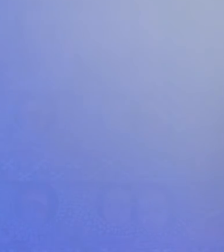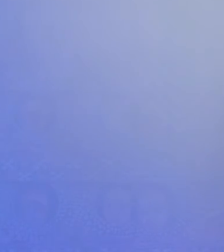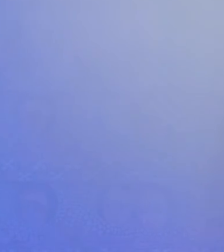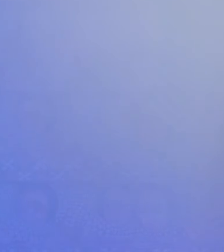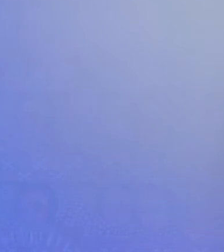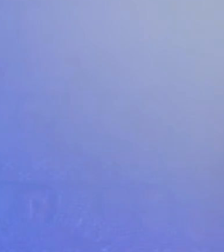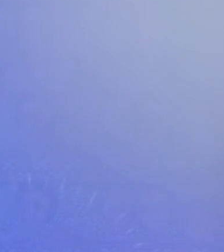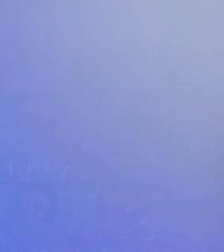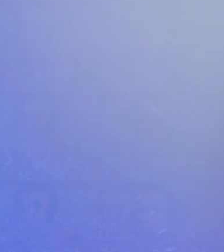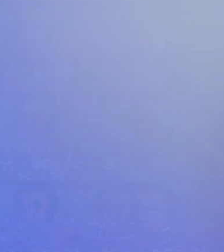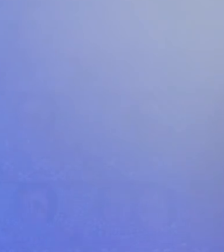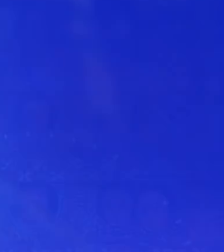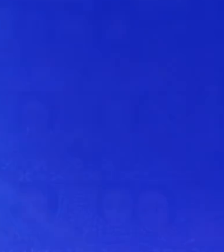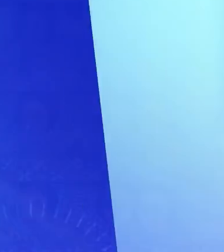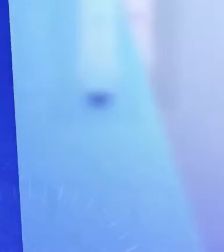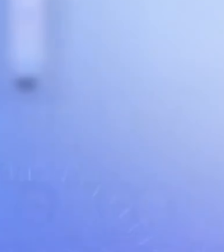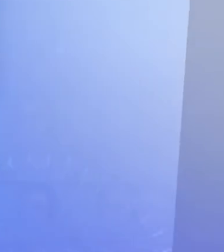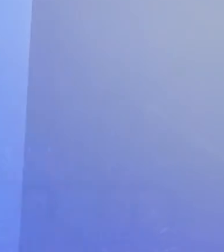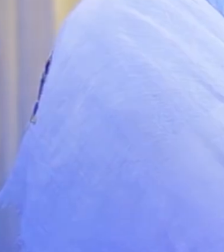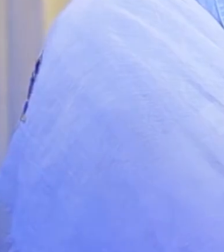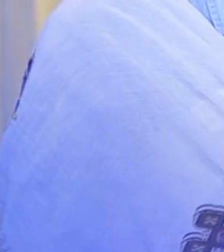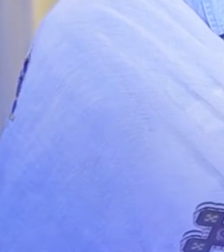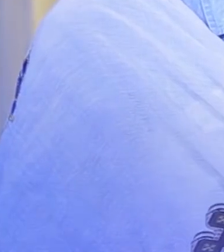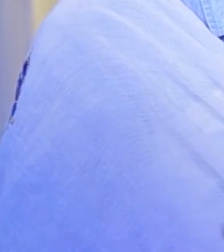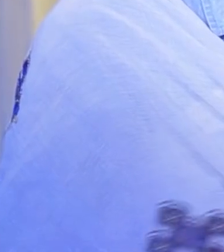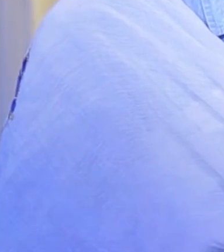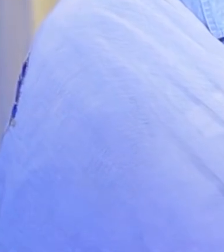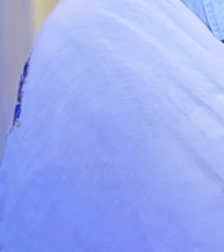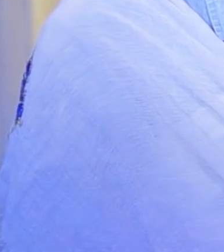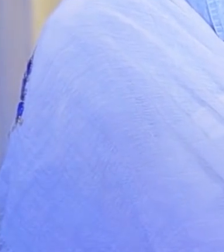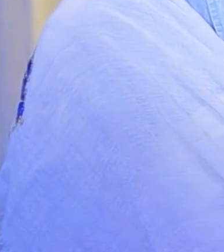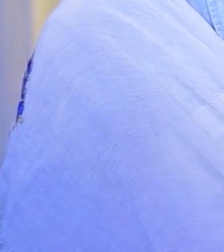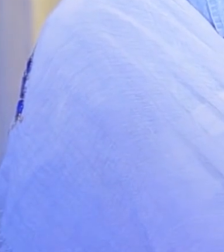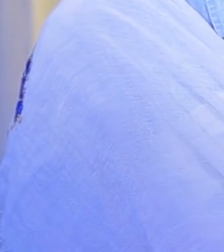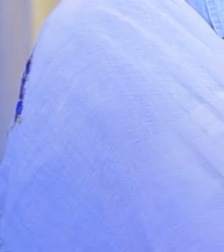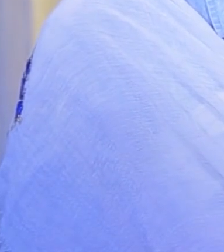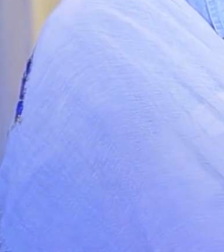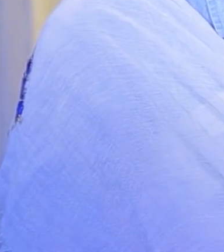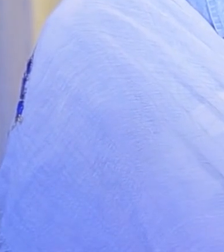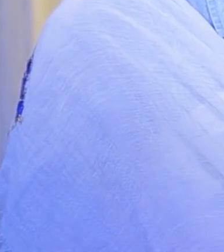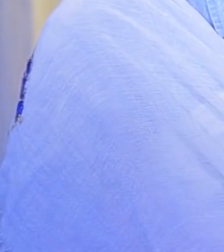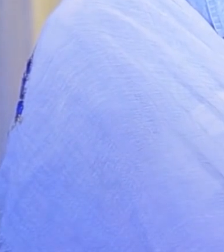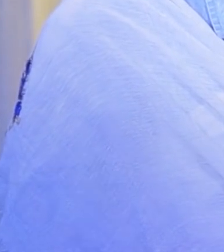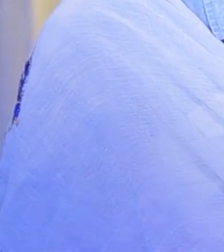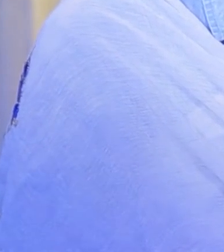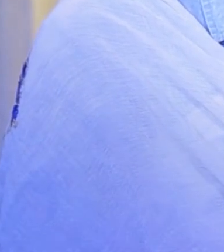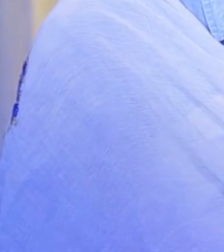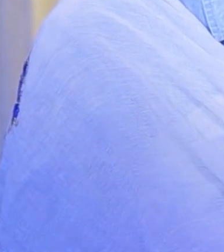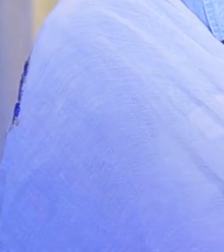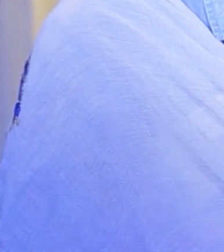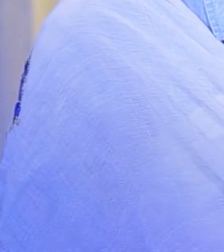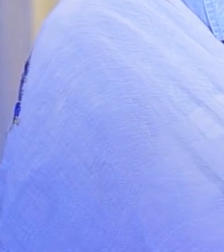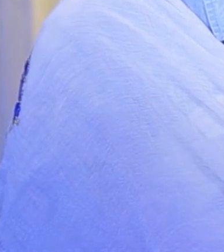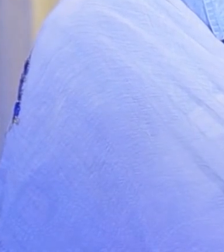ሳናነሳው ማለፍ የሌለብን ጥያቄ ስለሆነ ነው ማነሳው። በደህነኛው ጊዜማ ሁሉም ሰው ጻድቅ ነው፣ ደግ ነው። በመከራውም